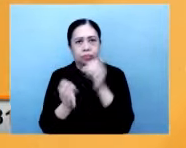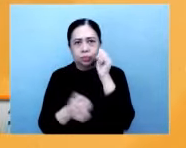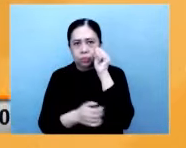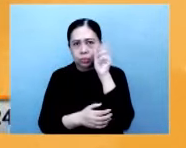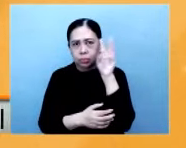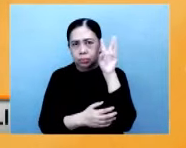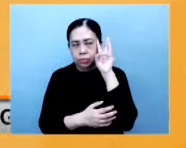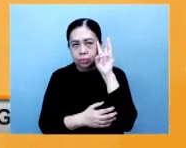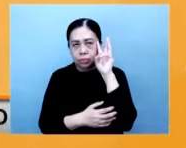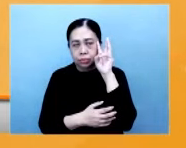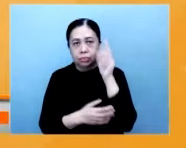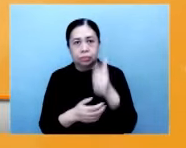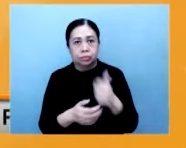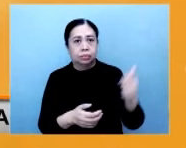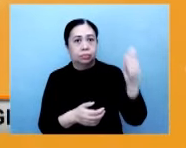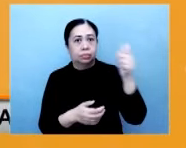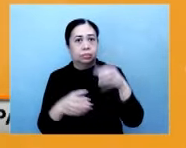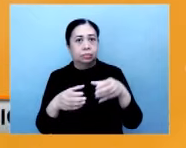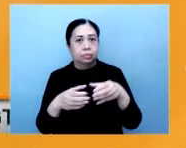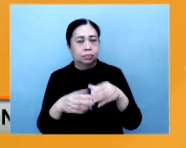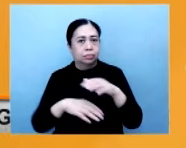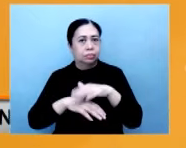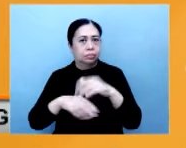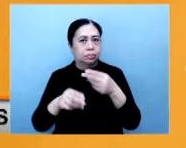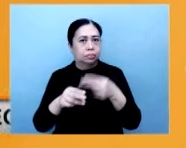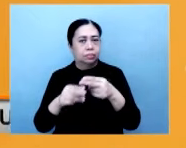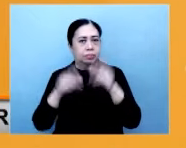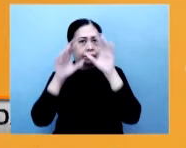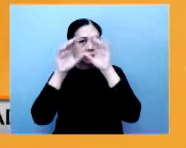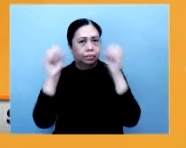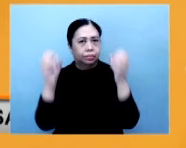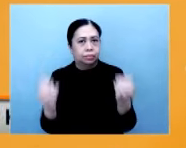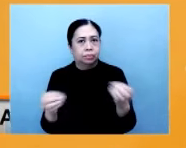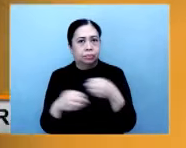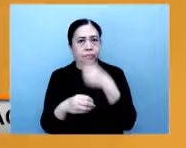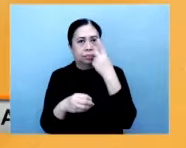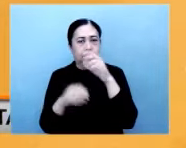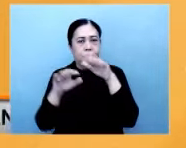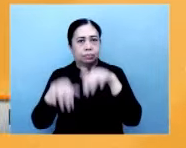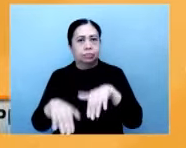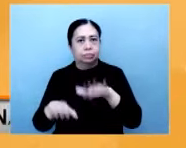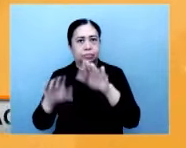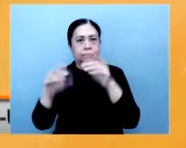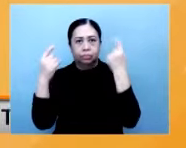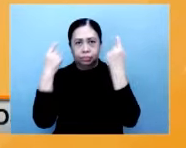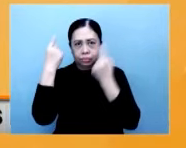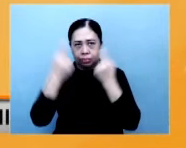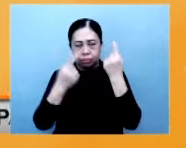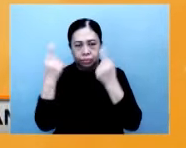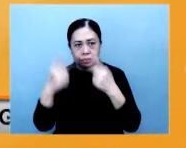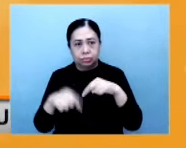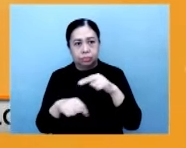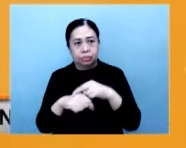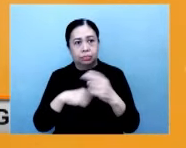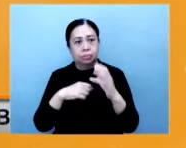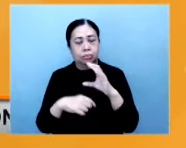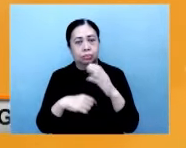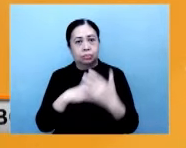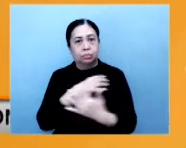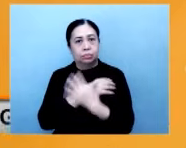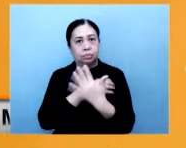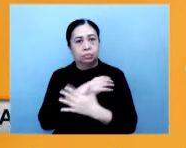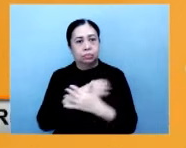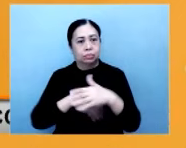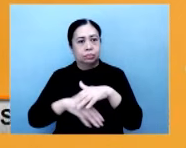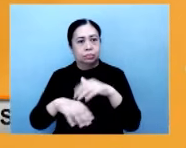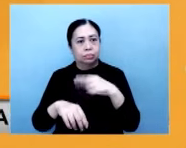Ang secretariat ng council ay tatawagin namang Presidential Office for Maritime Concerns, habang ang National Coast Watch Center ay tatawaging